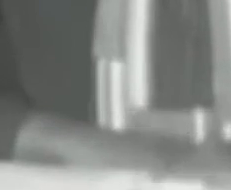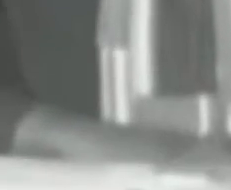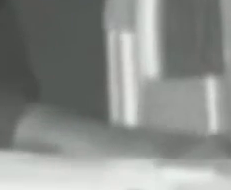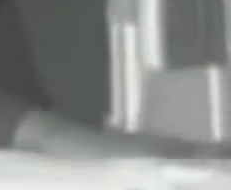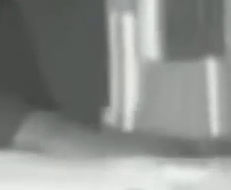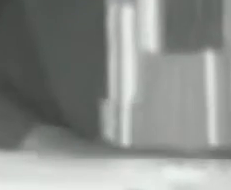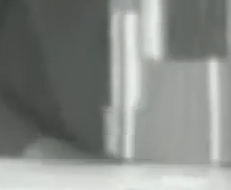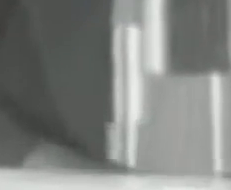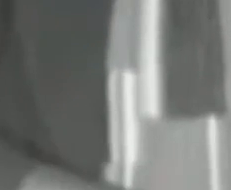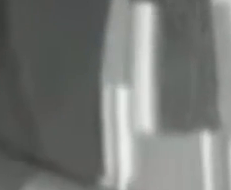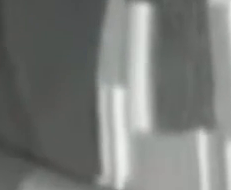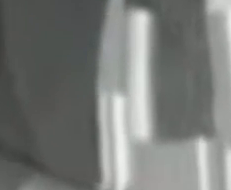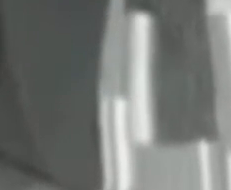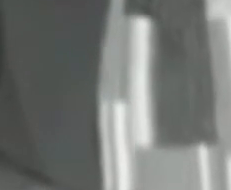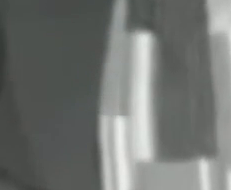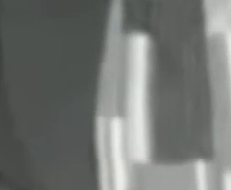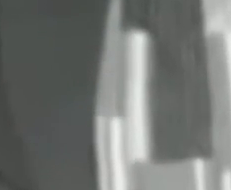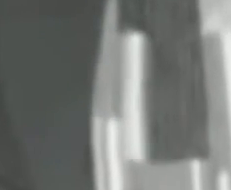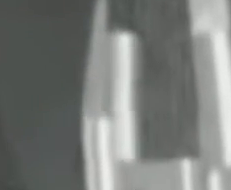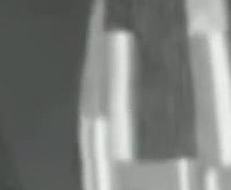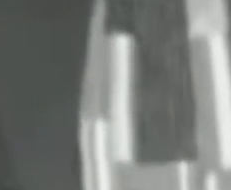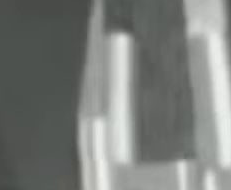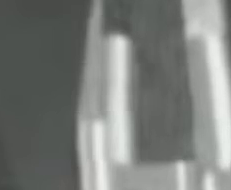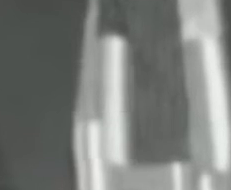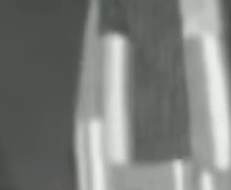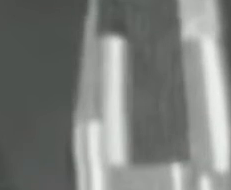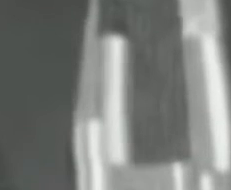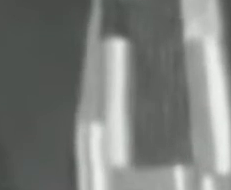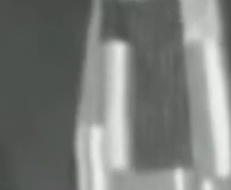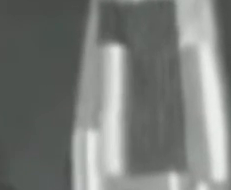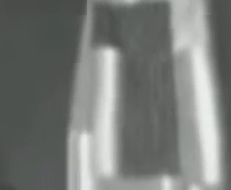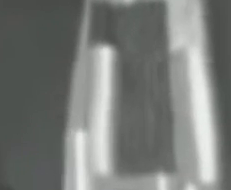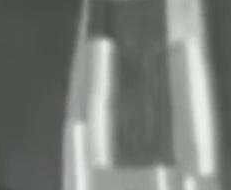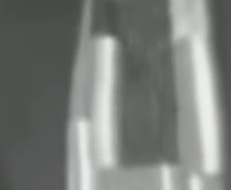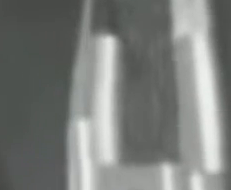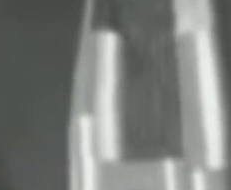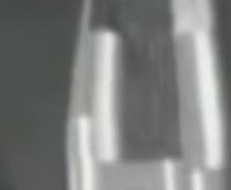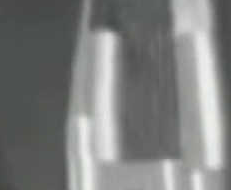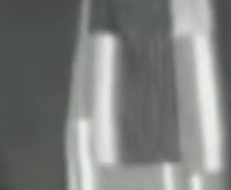يا سلام يا سلام. الله يرحمك يا طهطاوي،